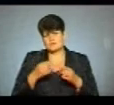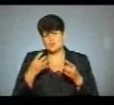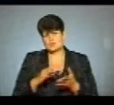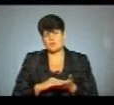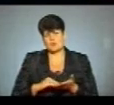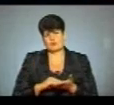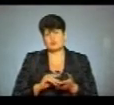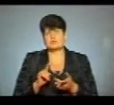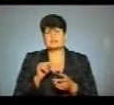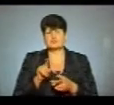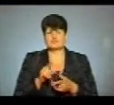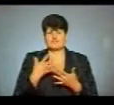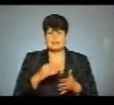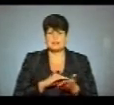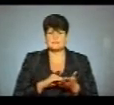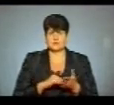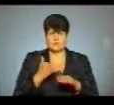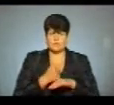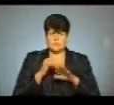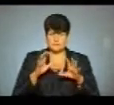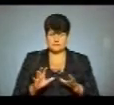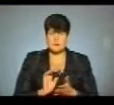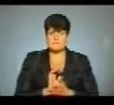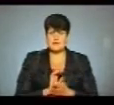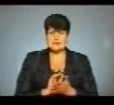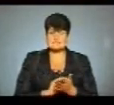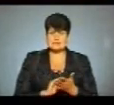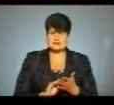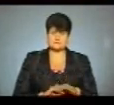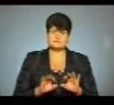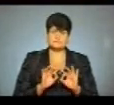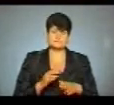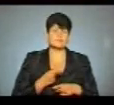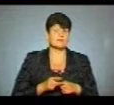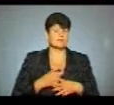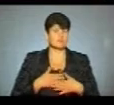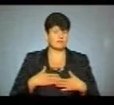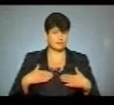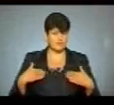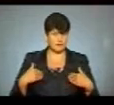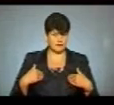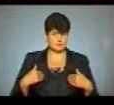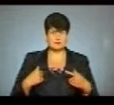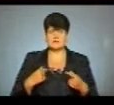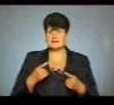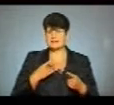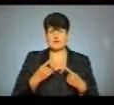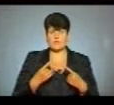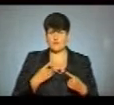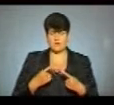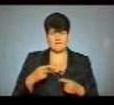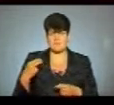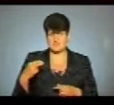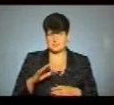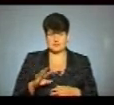в Конституції. Прес-секретар Володимира Зеленського Юлія Мендель коментувати це відмовилася. Не говорив публічно про голосування і